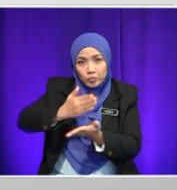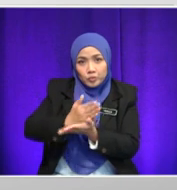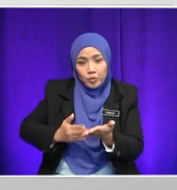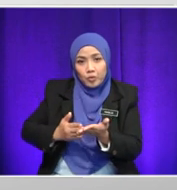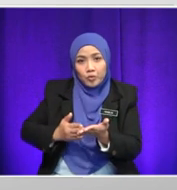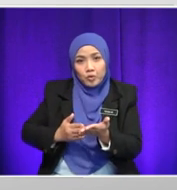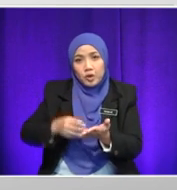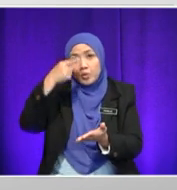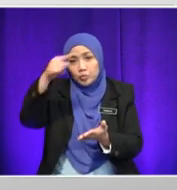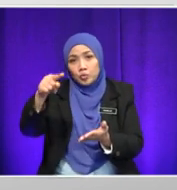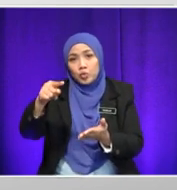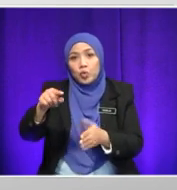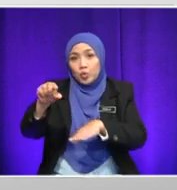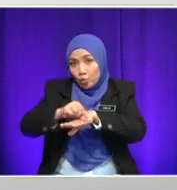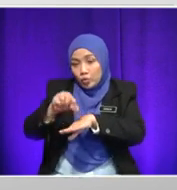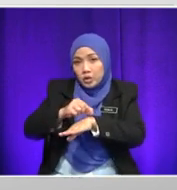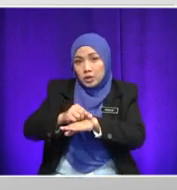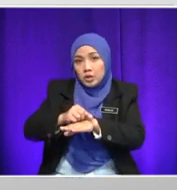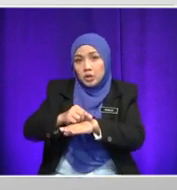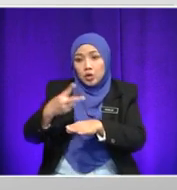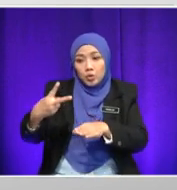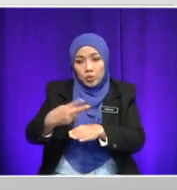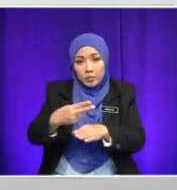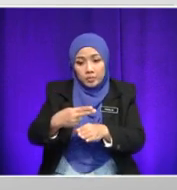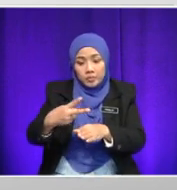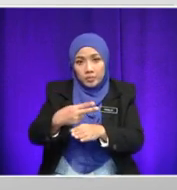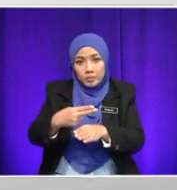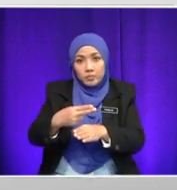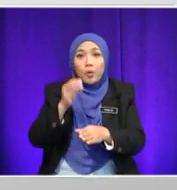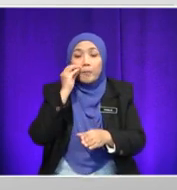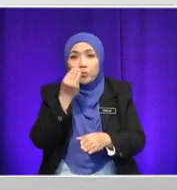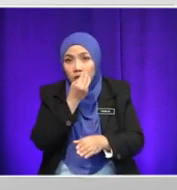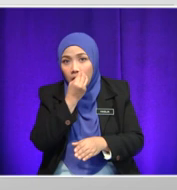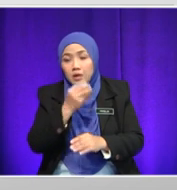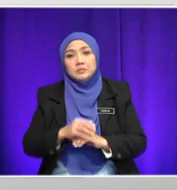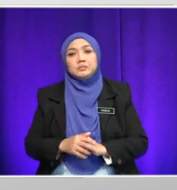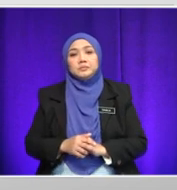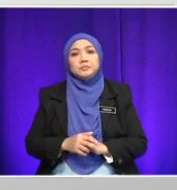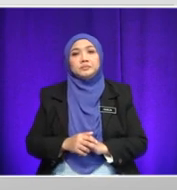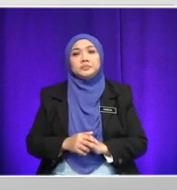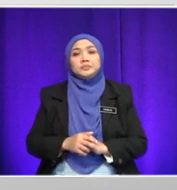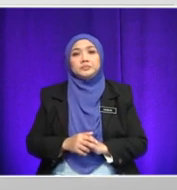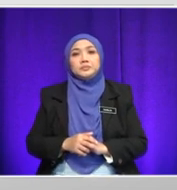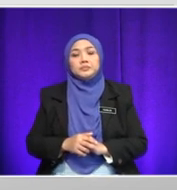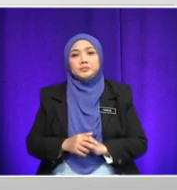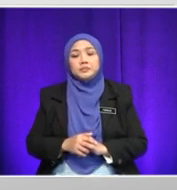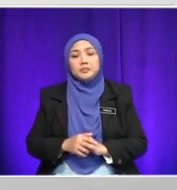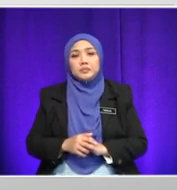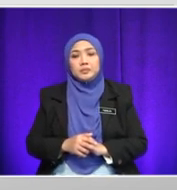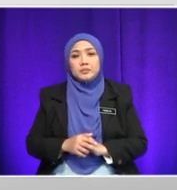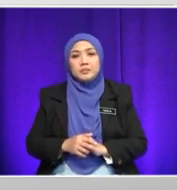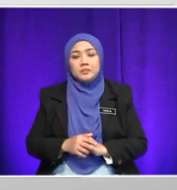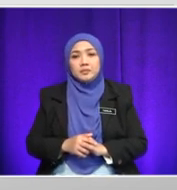tangkai tangkai bunga khususnya gunting bunga gunting pemotong bunga digunakan untuk memotong dawai dan yang